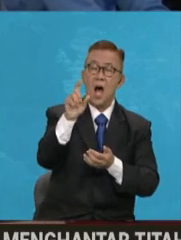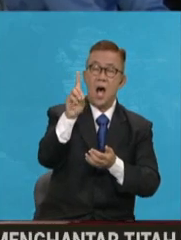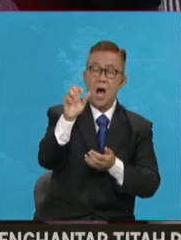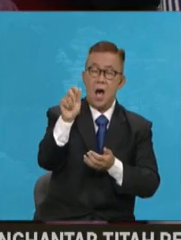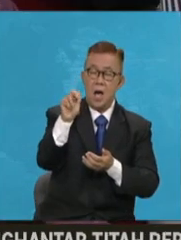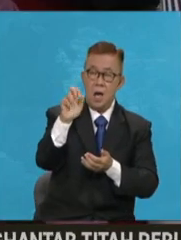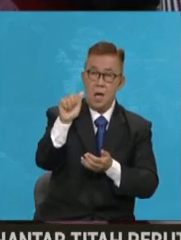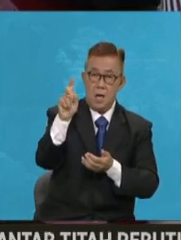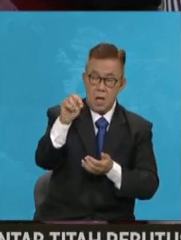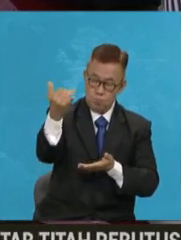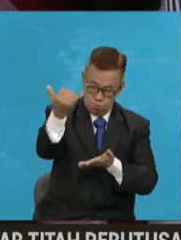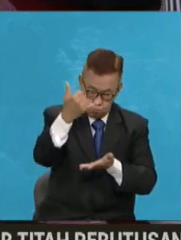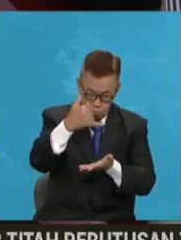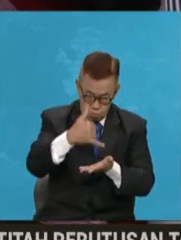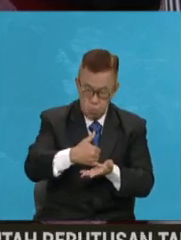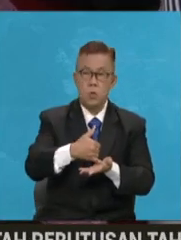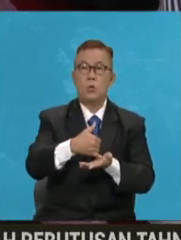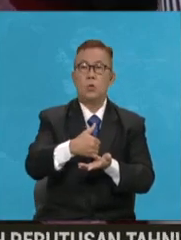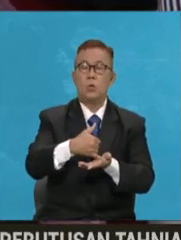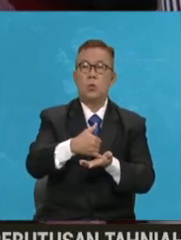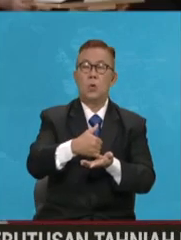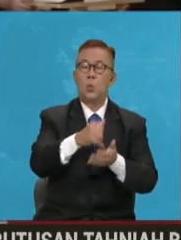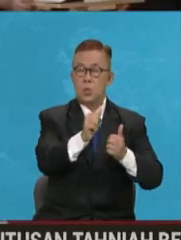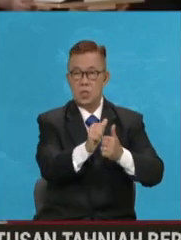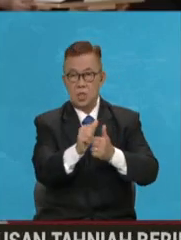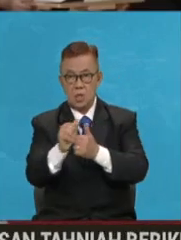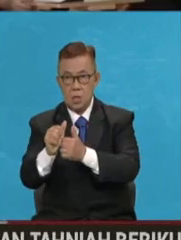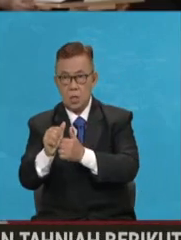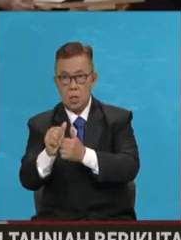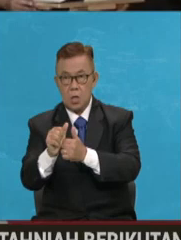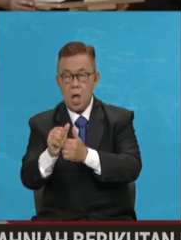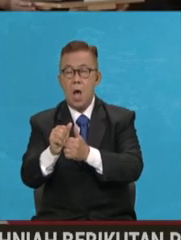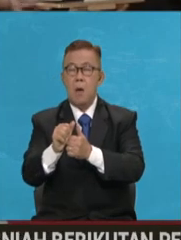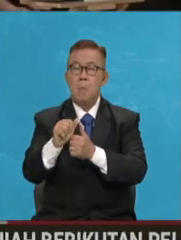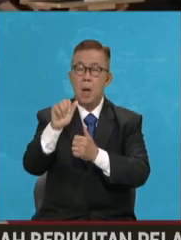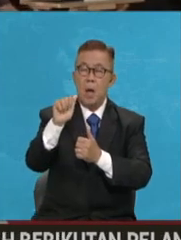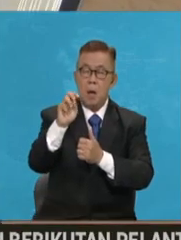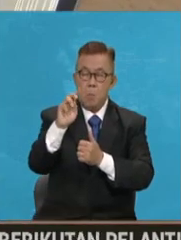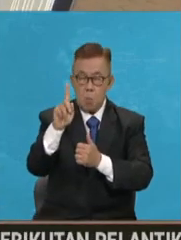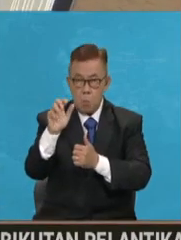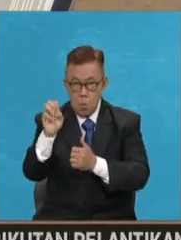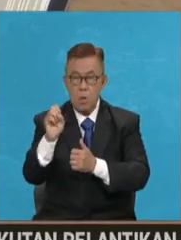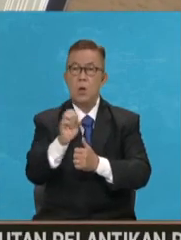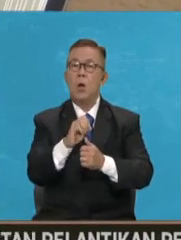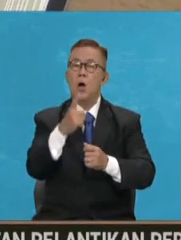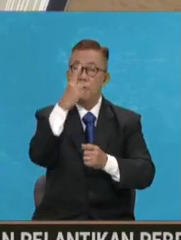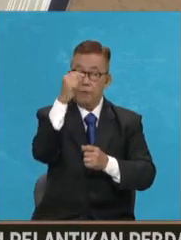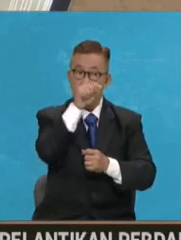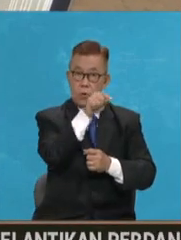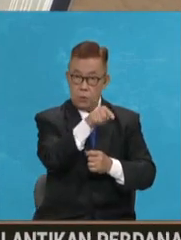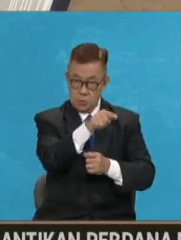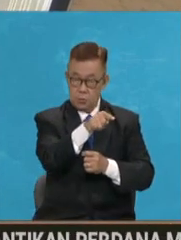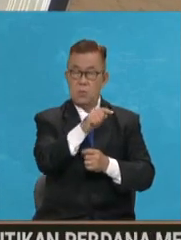Surah al-fatihah Yasin dan Tahlil dipimpin oleh Wang Haji Muhammad Nur bin Haji Ibrahim tenaga akademik pusat